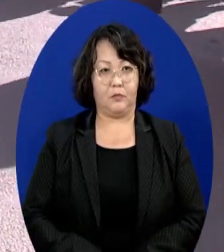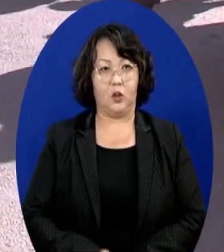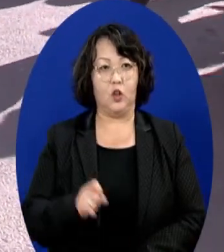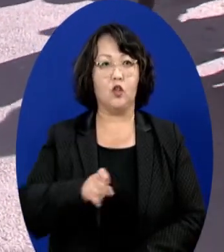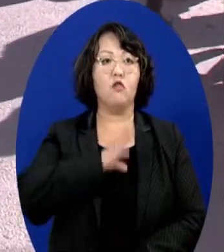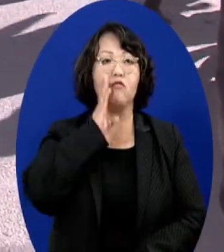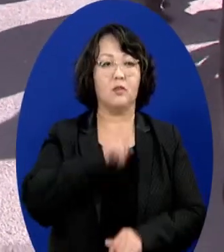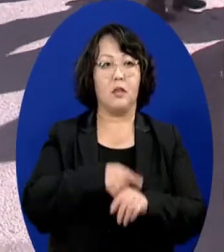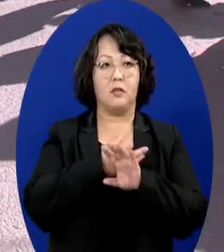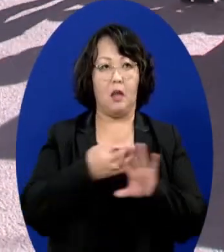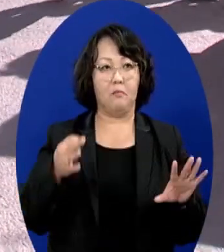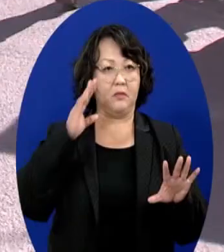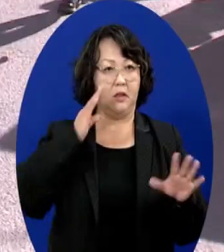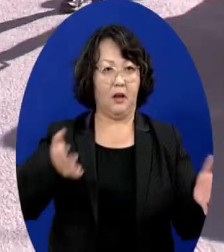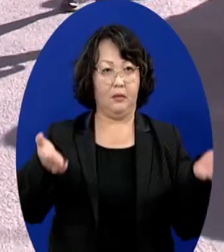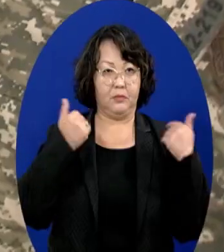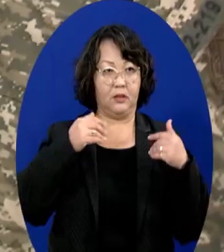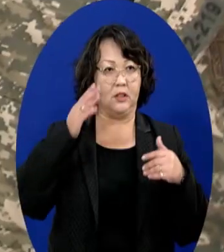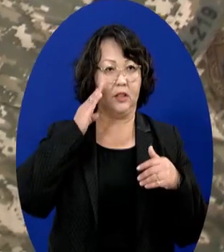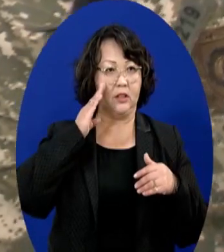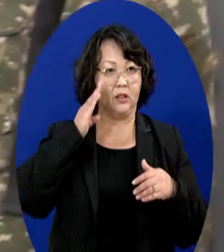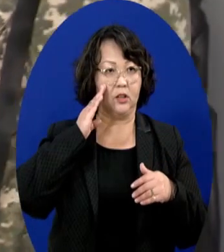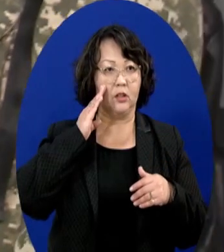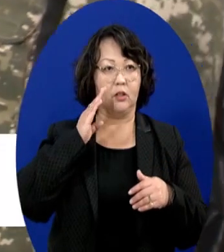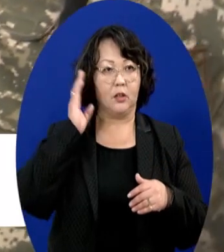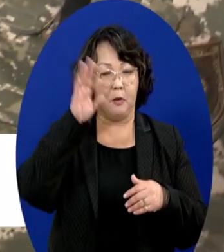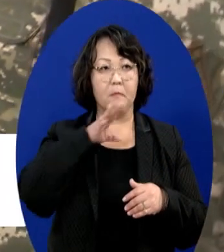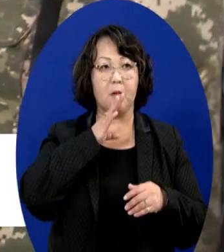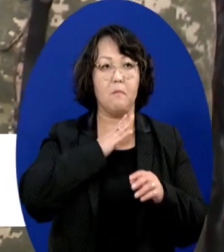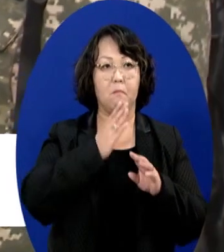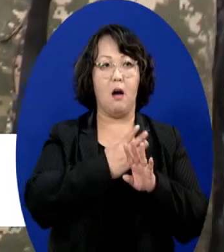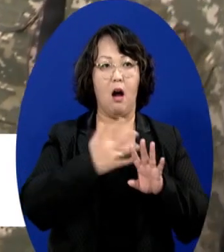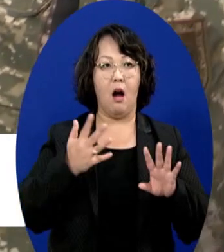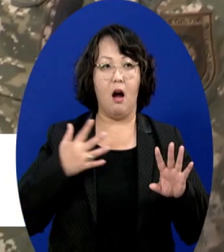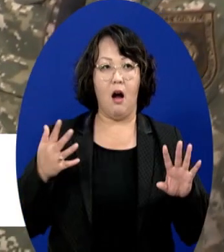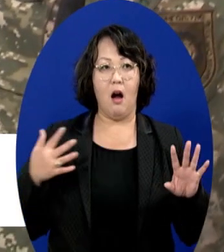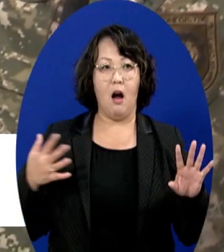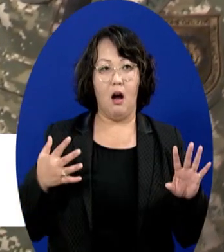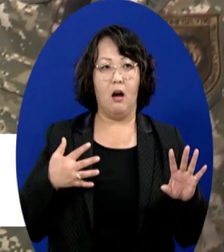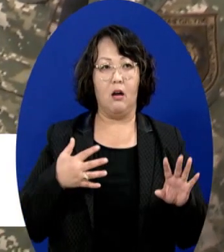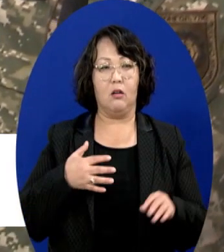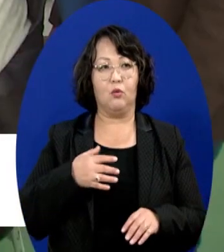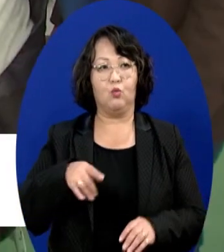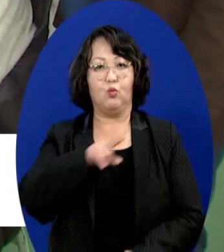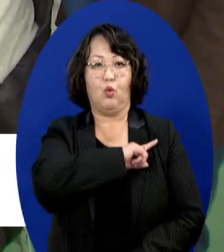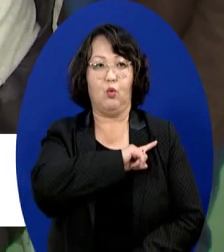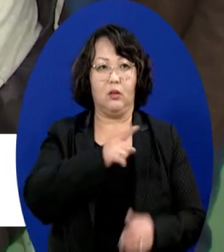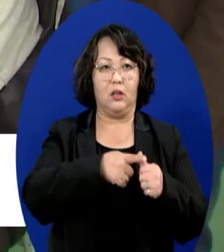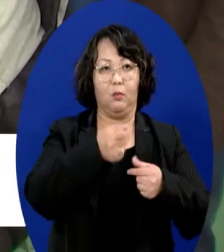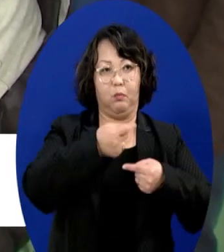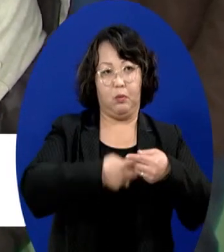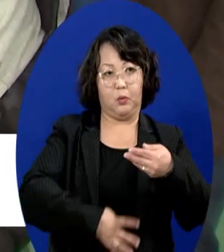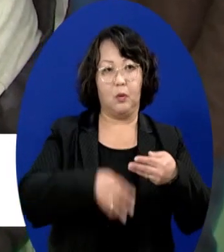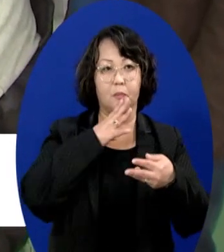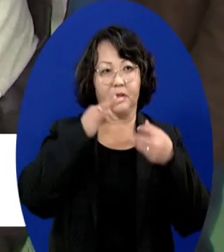Өнөөглөө 8 цагт цэрэг татлага эхлэхэд цэргийн алба хаах гэсэн залуучууд үүдэнд урт дараалал үүсгэж, нэг нэгнээсээ аль болох төрүүлж бүртгүүлэхээр хичээж